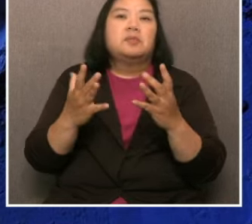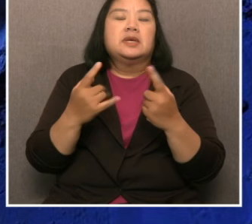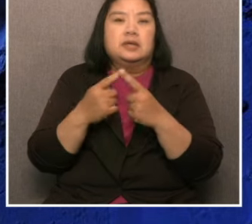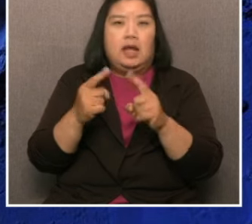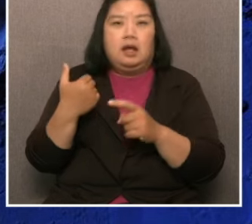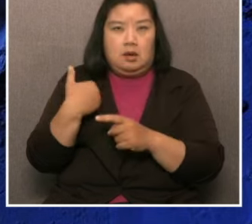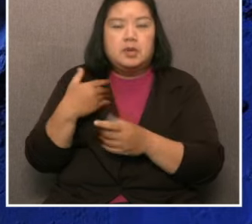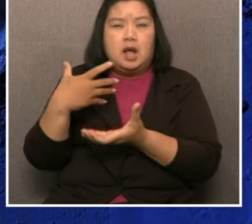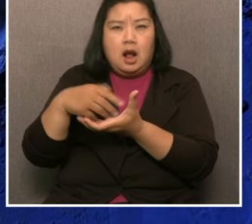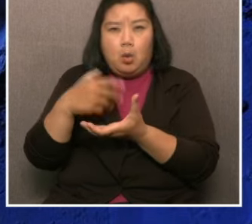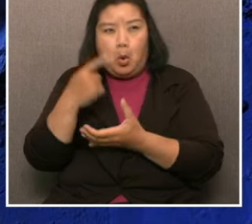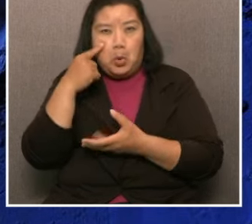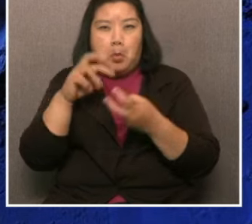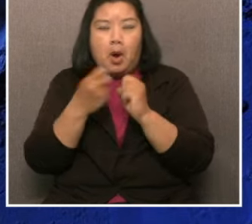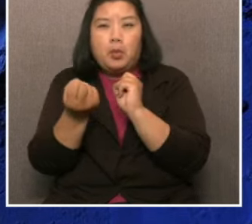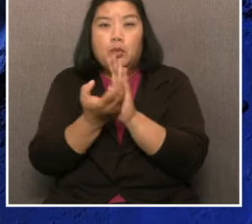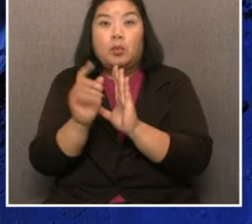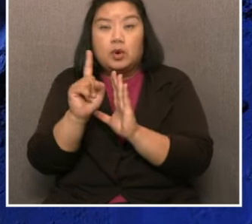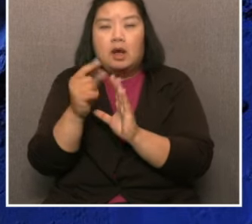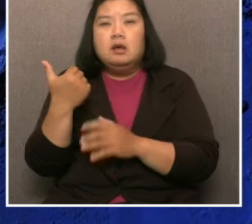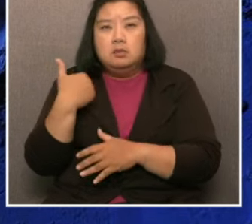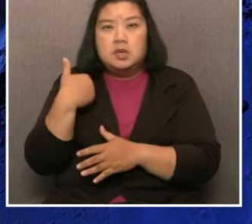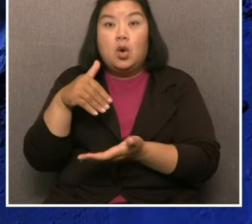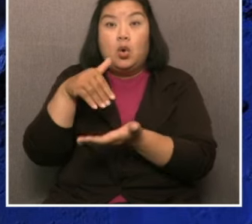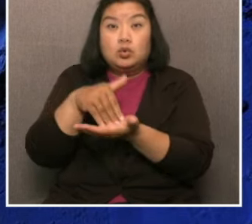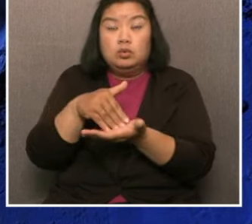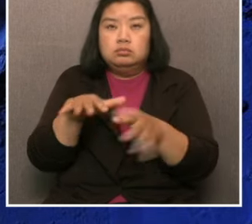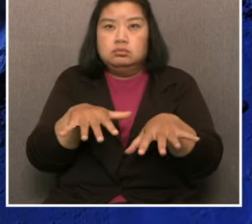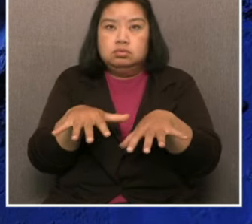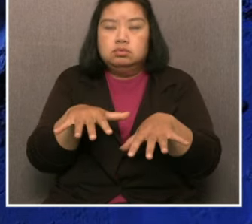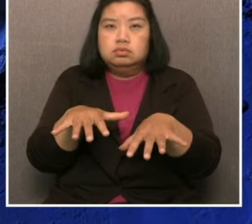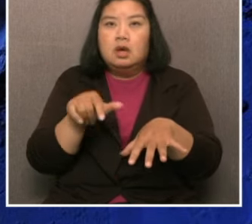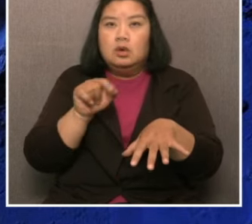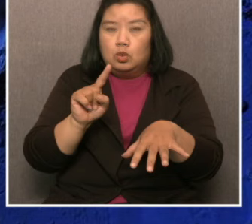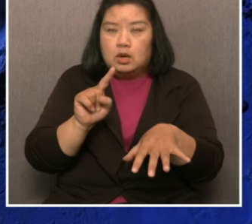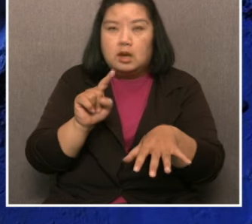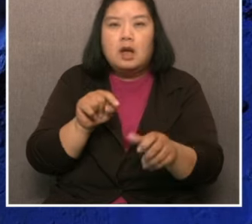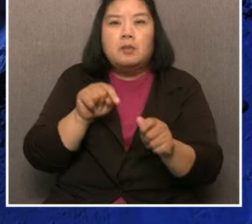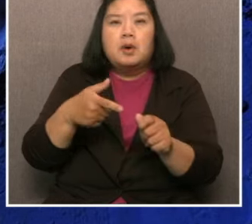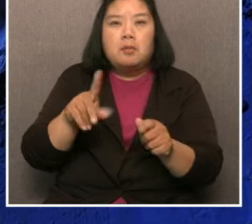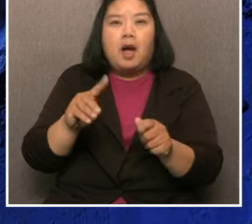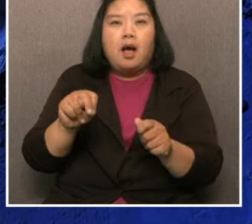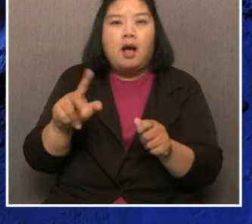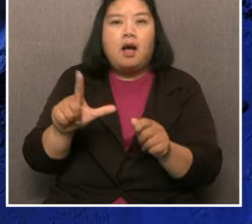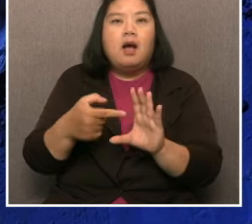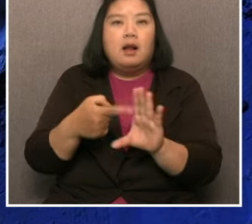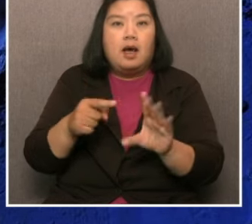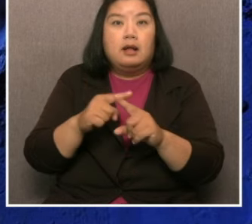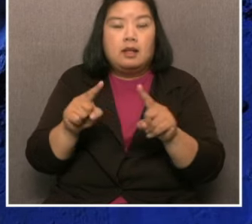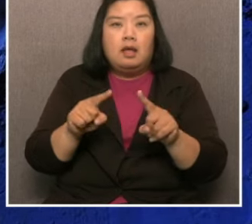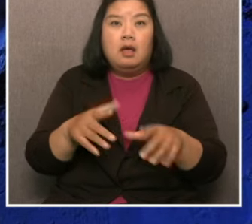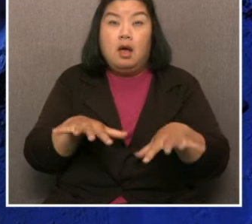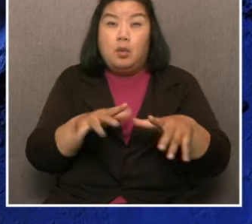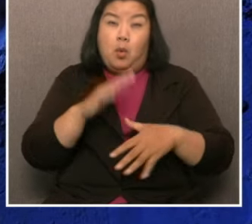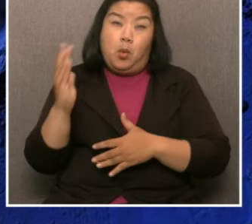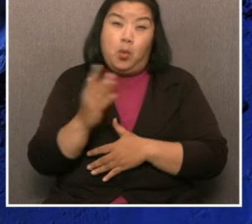มีรายงานความเสียหายโดยเฉพาะบริเวณใกล้ศูนย์กลางของเหตุแผ่นดินไหวในเมืองปาลาแต่ไม่มีสึนามิเกิดขึ้น